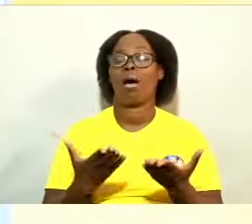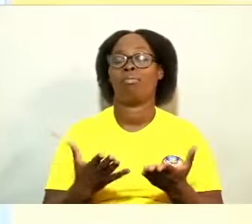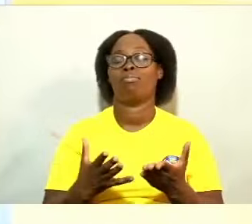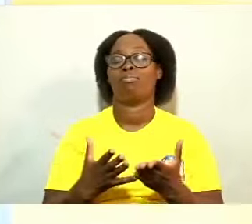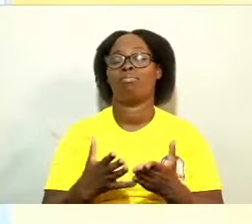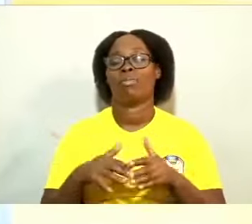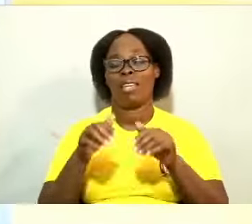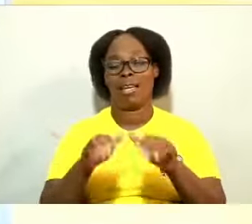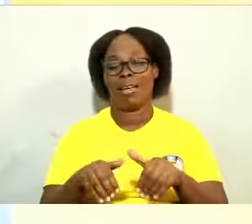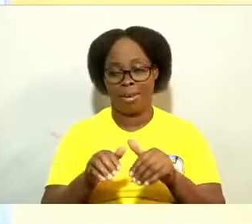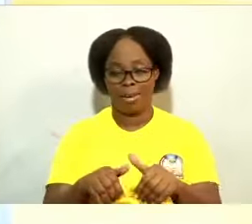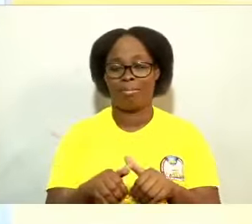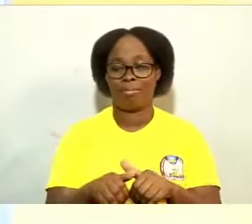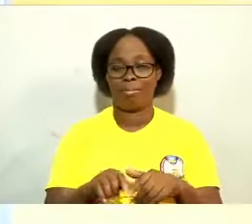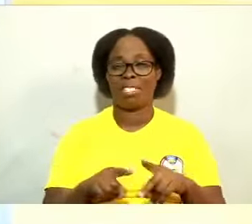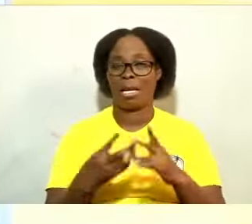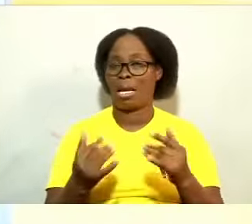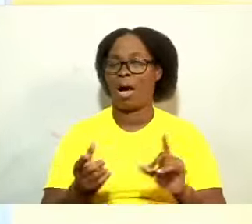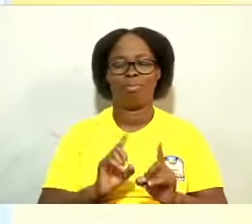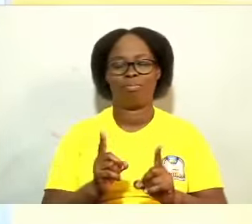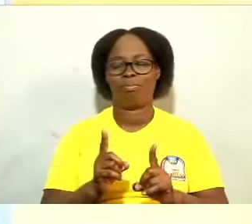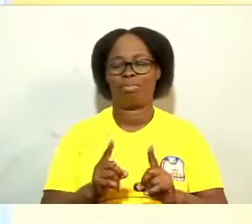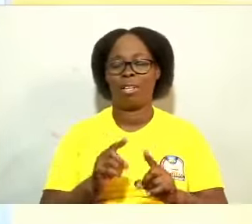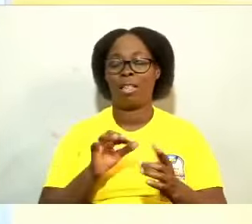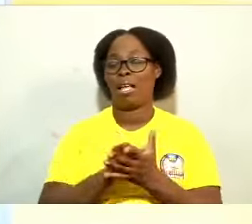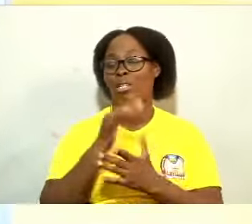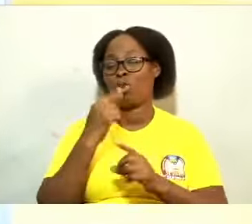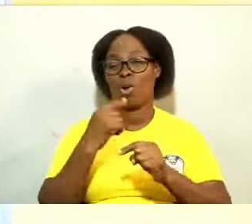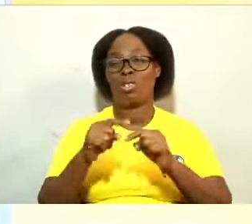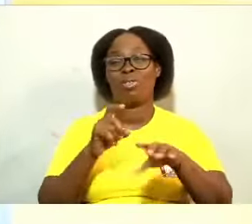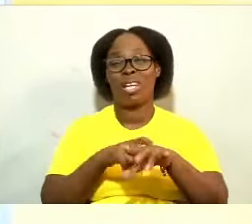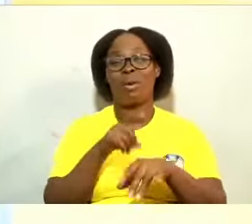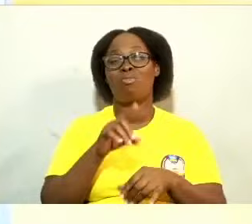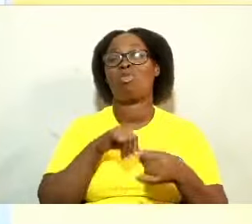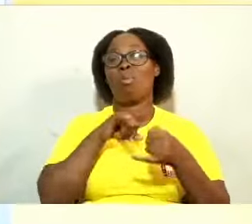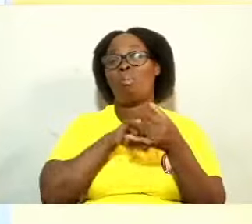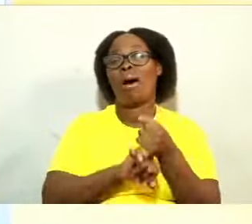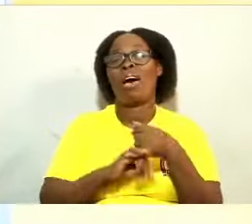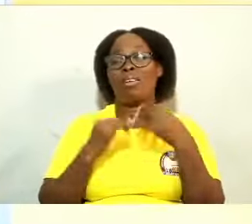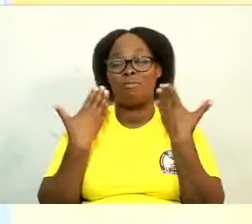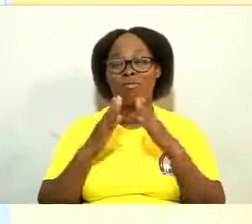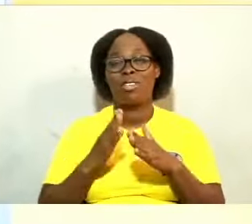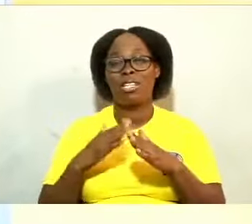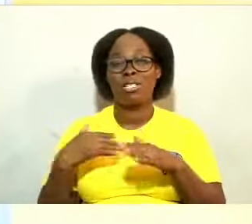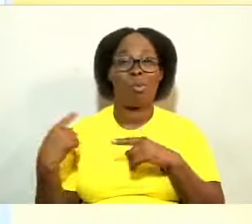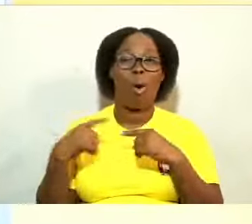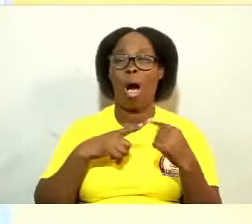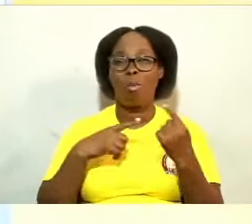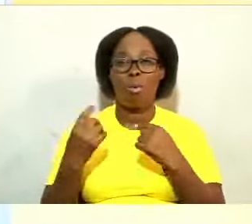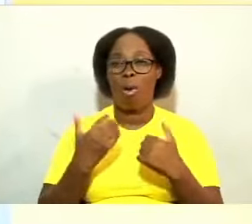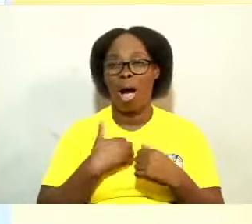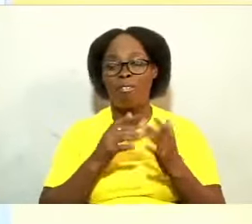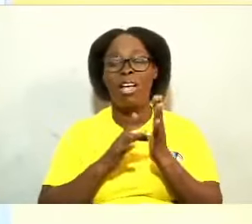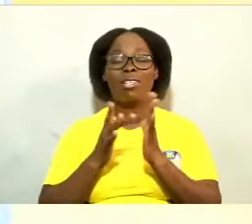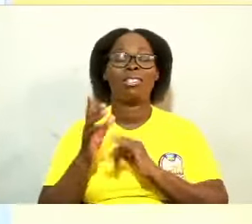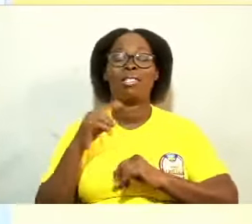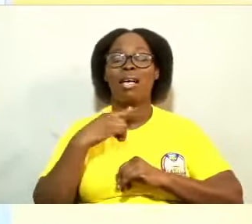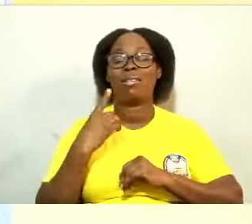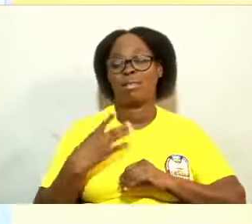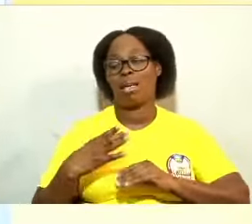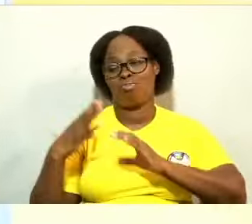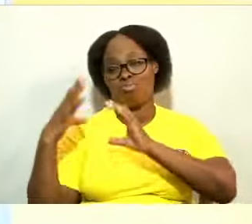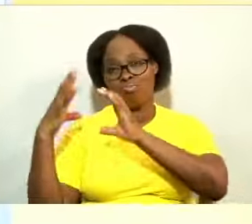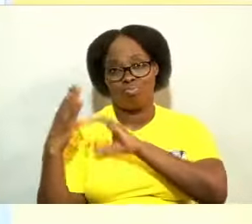ni endelevu. Na ndio maana ukiwa na mme au mke mwenye mgogoro, Yesu anasema jitwike msalaba